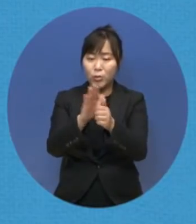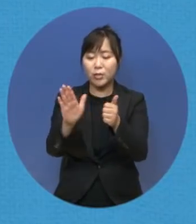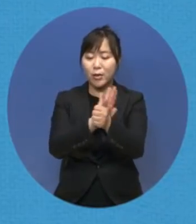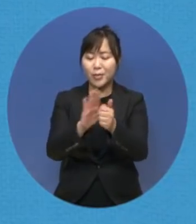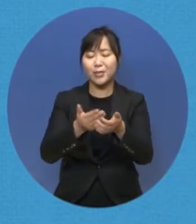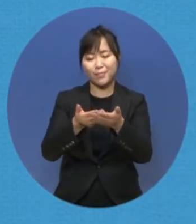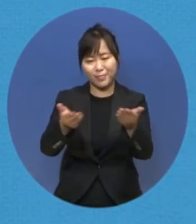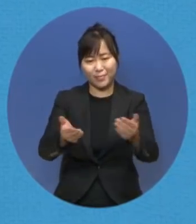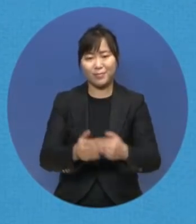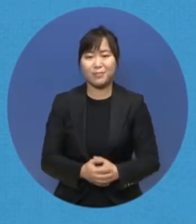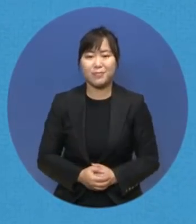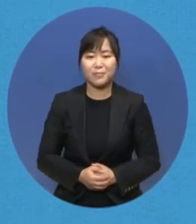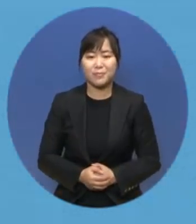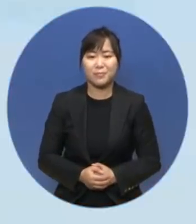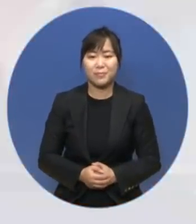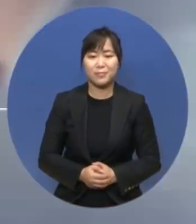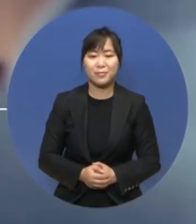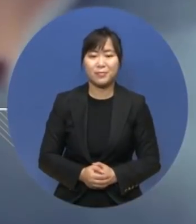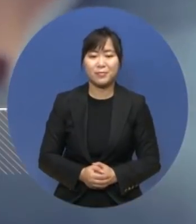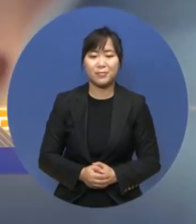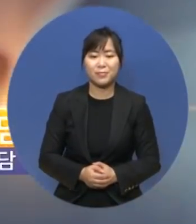서비스를 제공합니다.